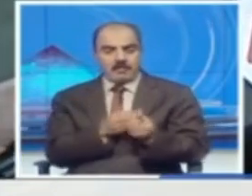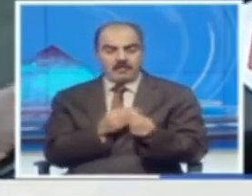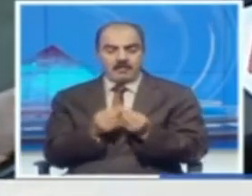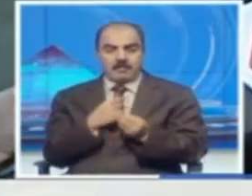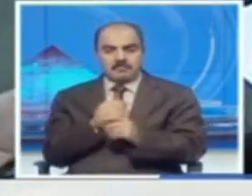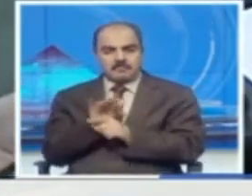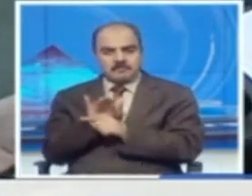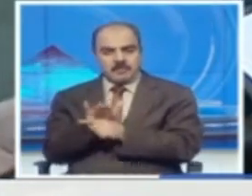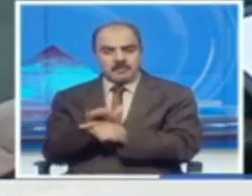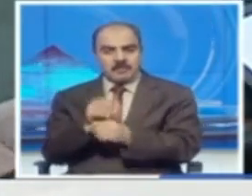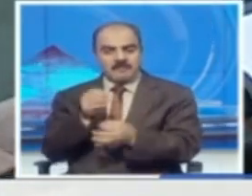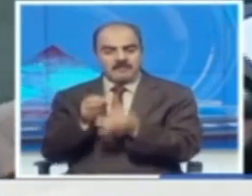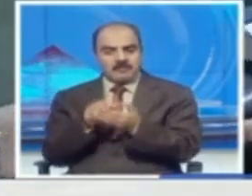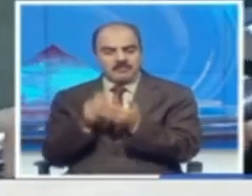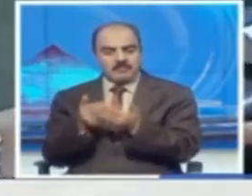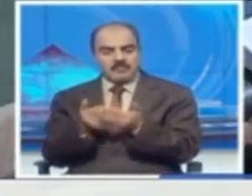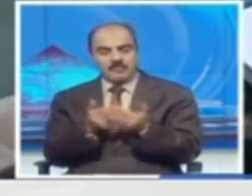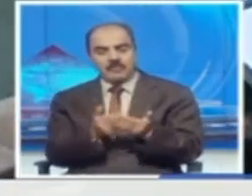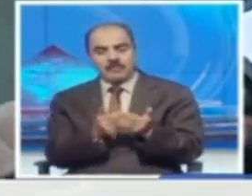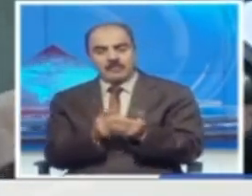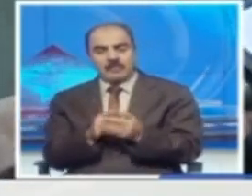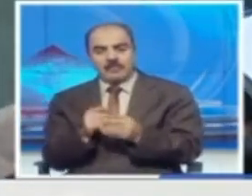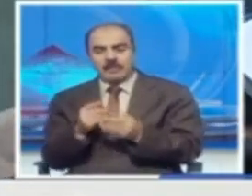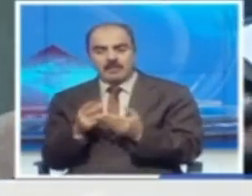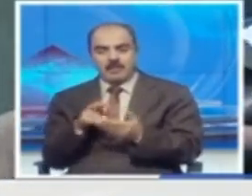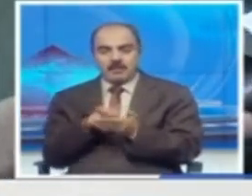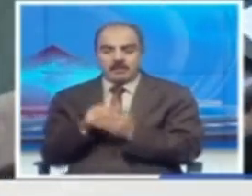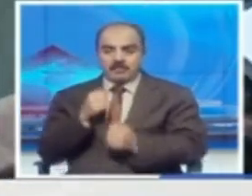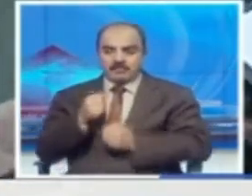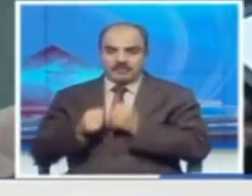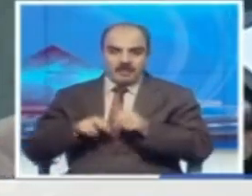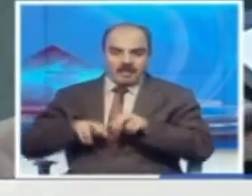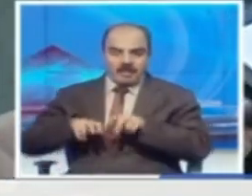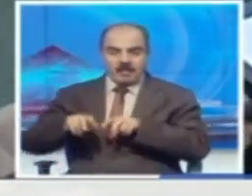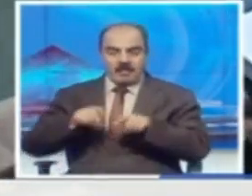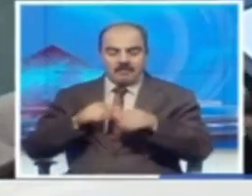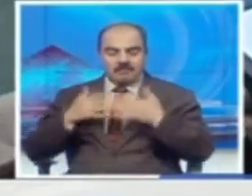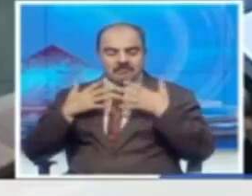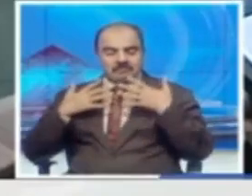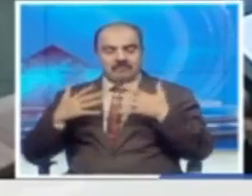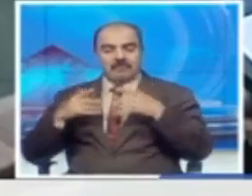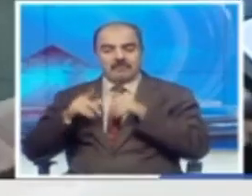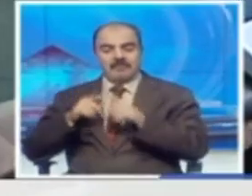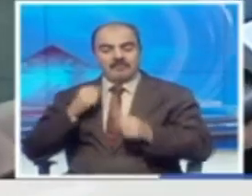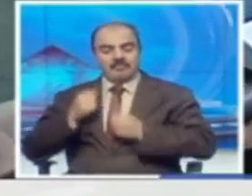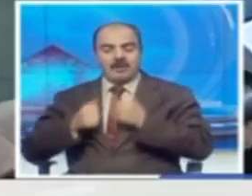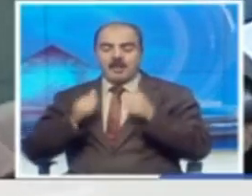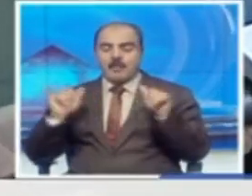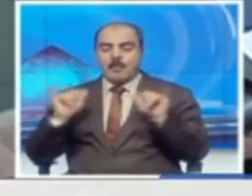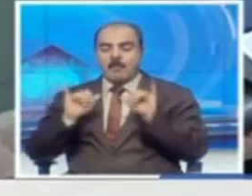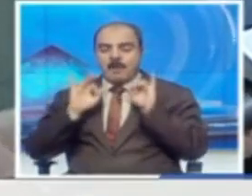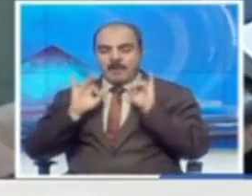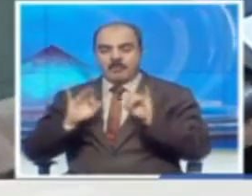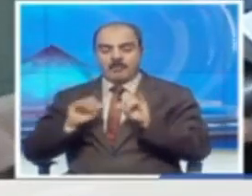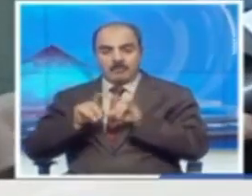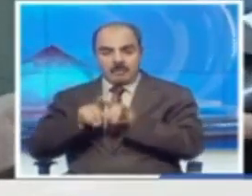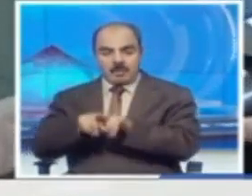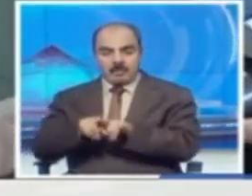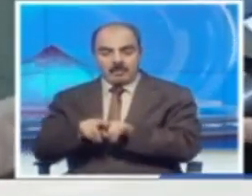بدعم هيئه الرقابه الماليه لما يكون في ماراثون تحت مسمى الماراثون الاخضر وفعاليات مصاحبه، ده شيء مهم جدا ان